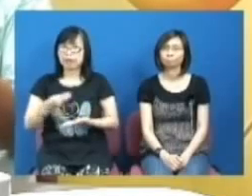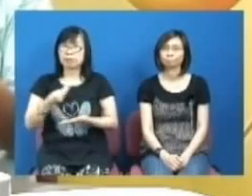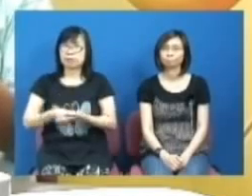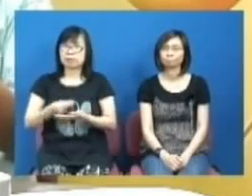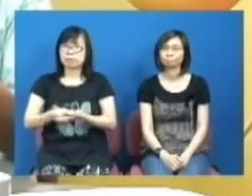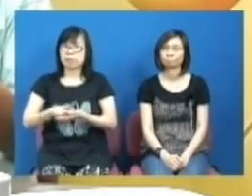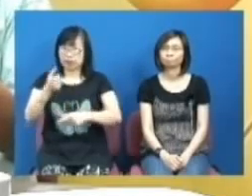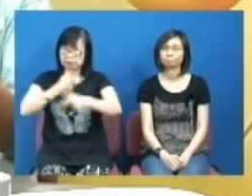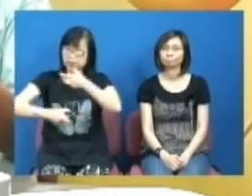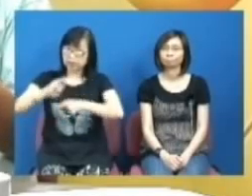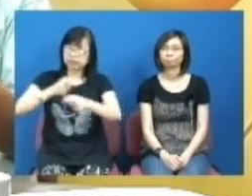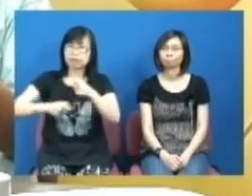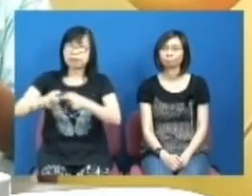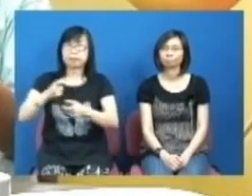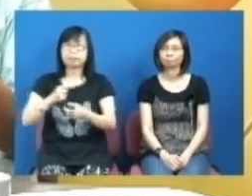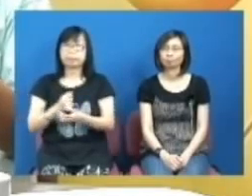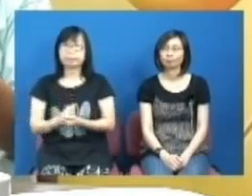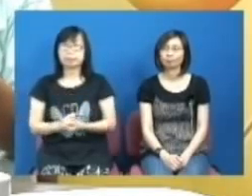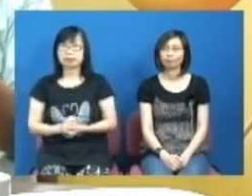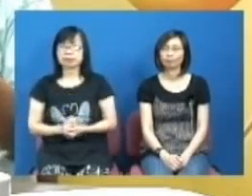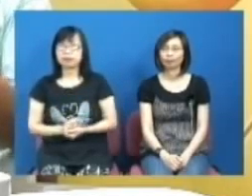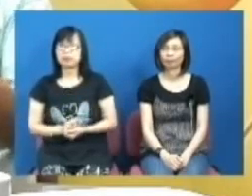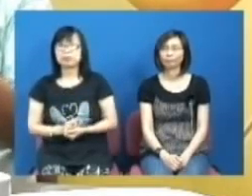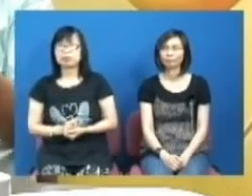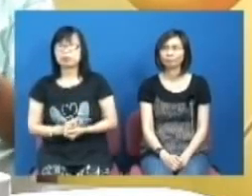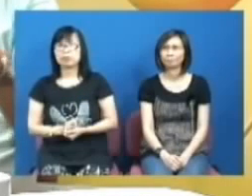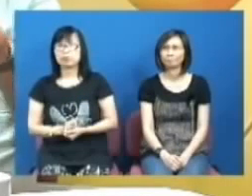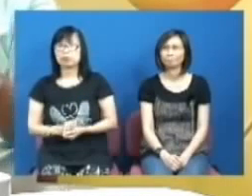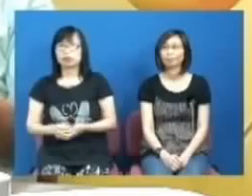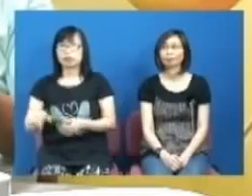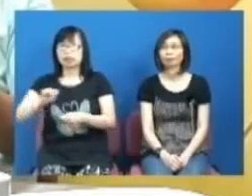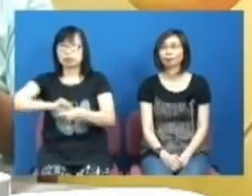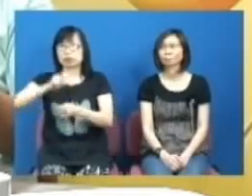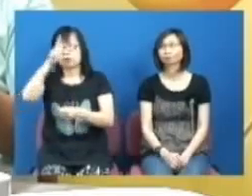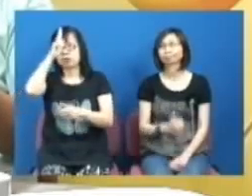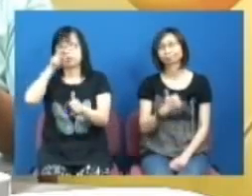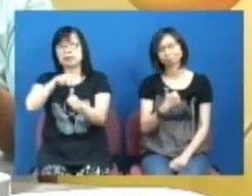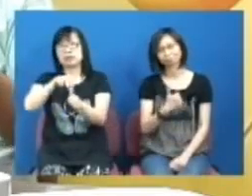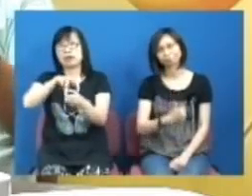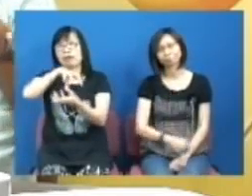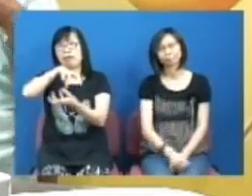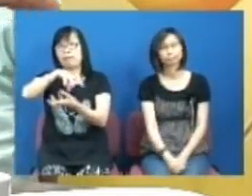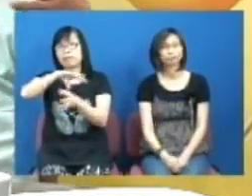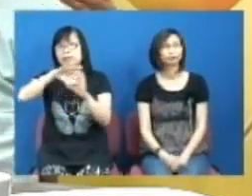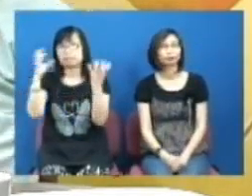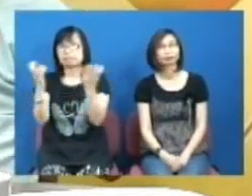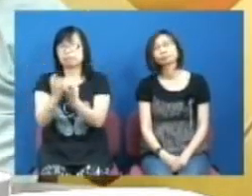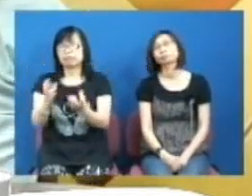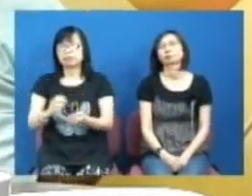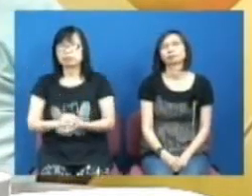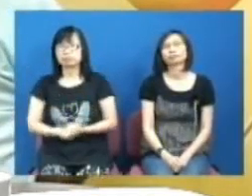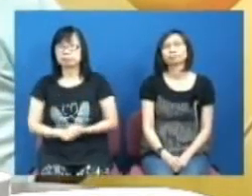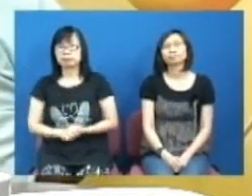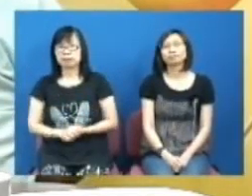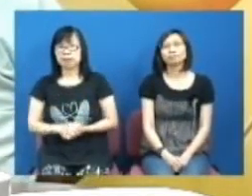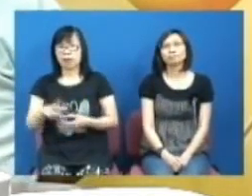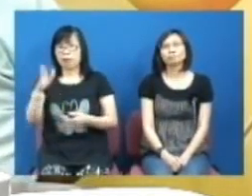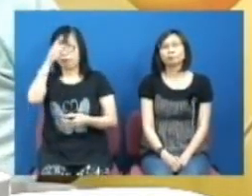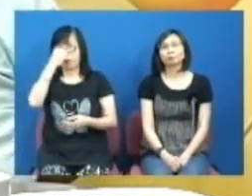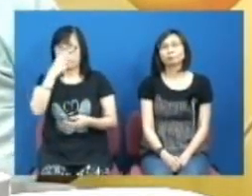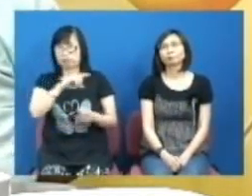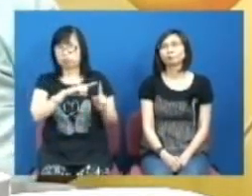買板經濟，係咪啊？買板經濟加上政治嘅混合體，而呢個民主